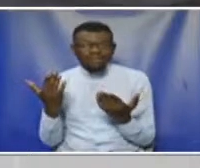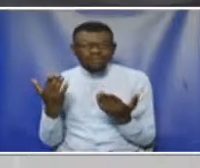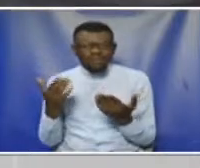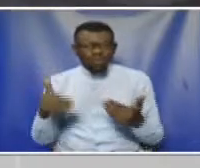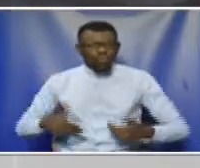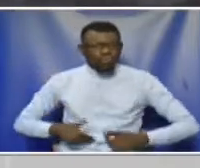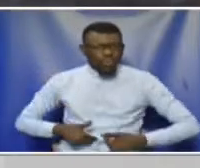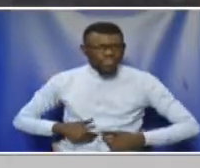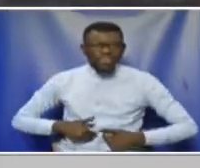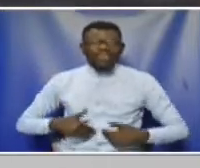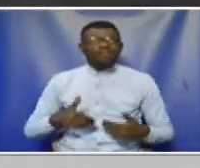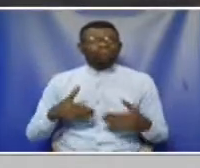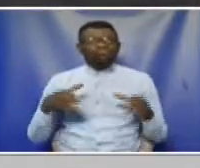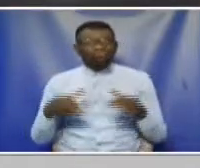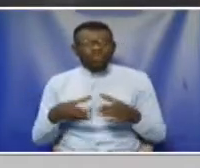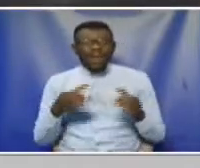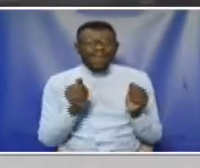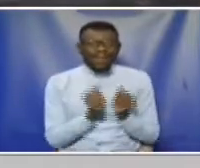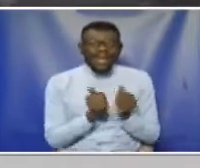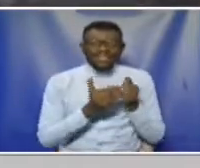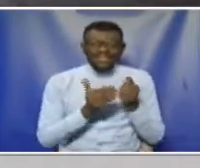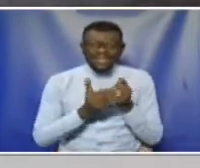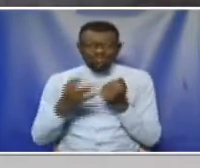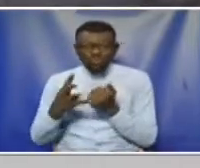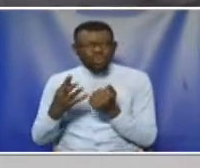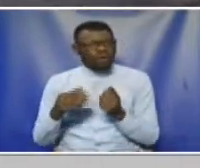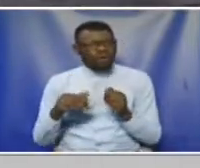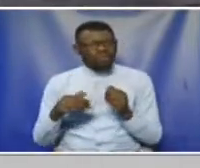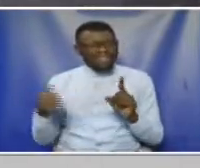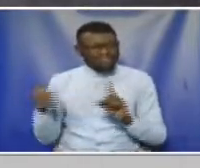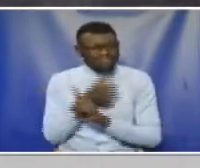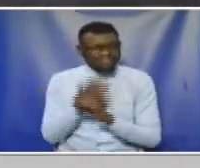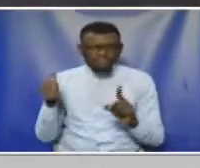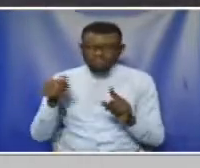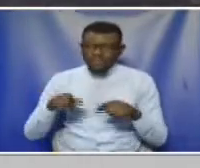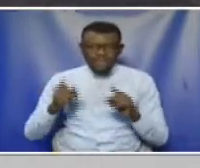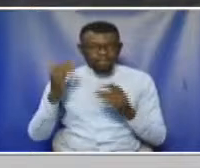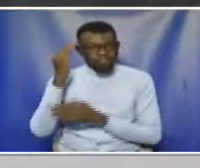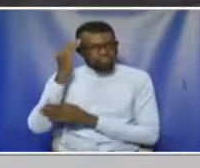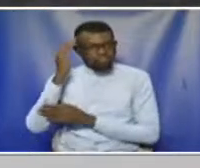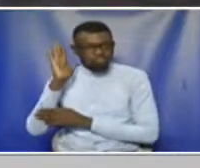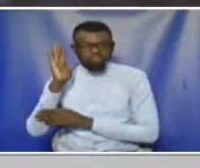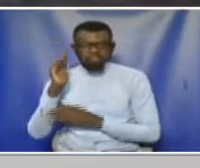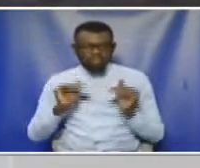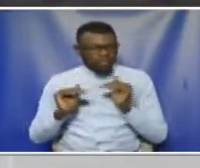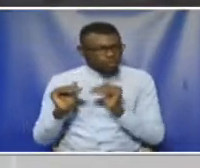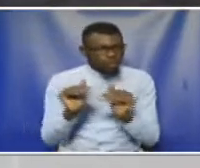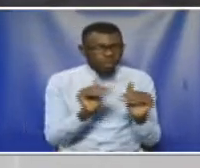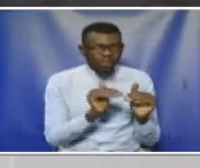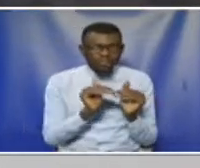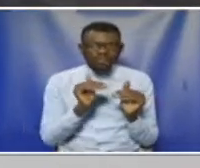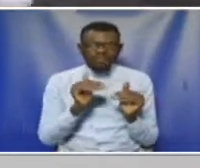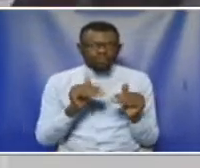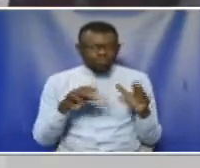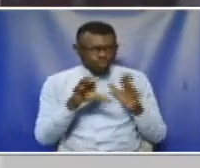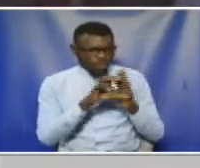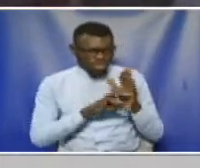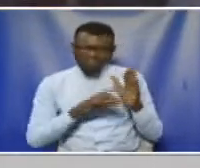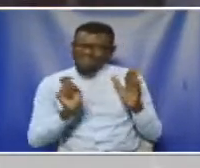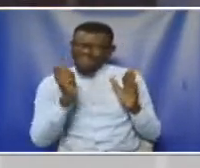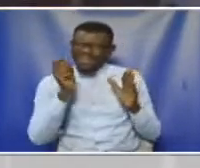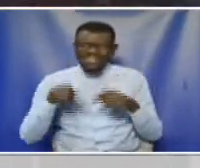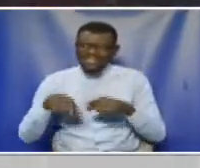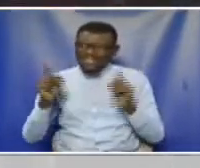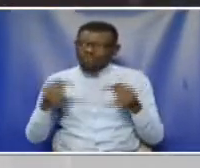YK92. Mtu ambaye ameajui demokrasia yoyote hapa Kenya? Mtu ambaye alipiga katiba yetu mpya?